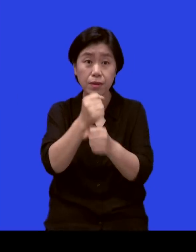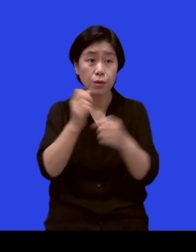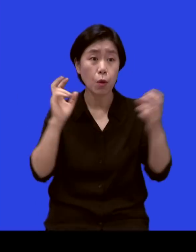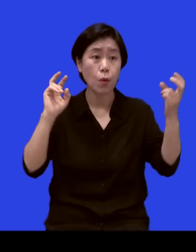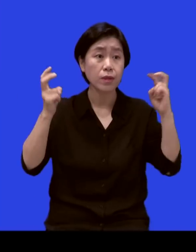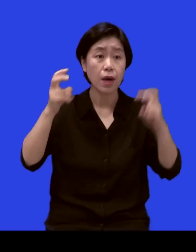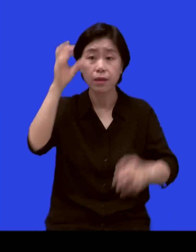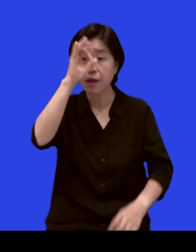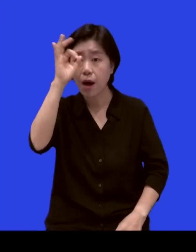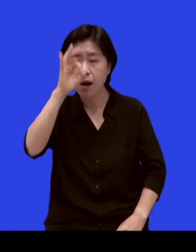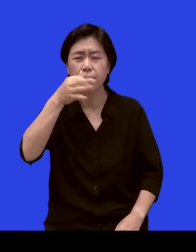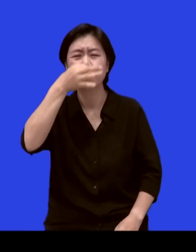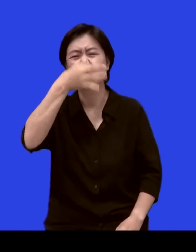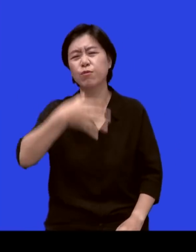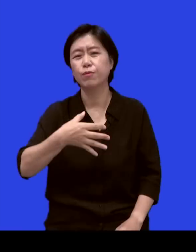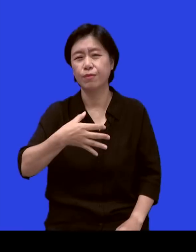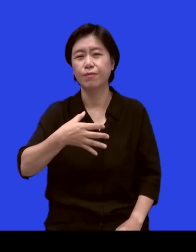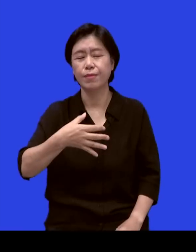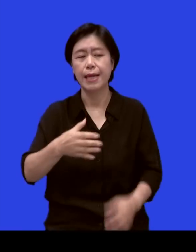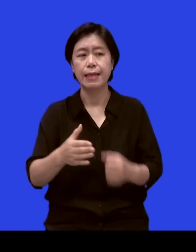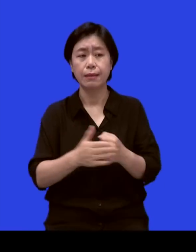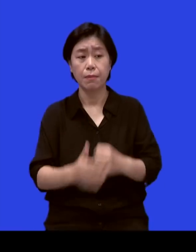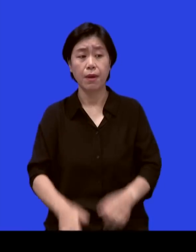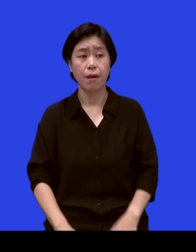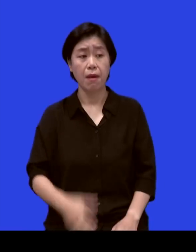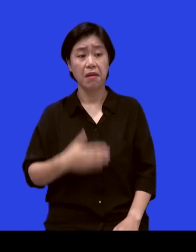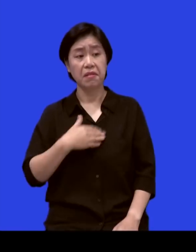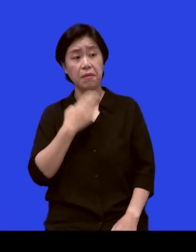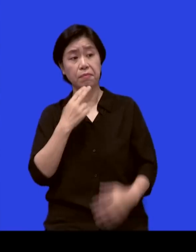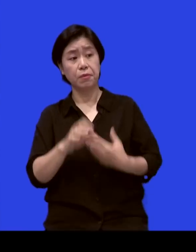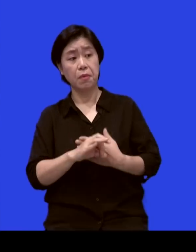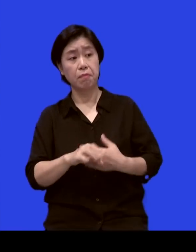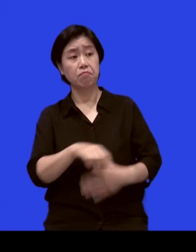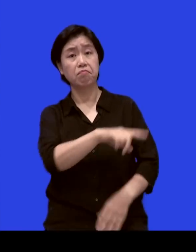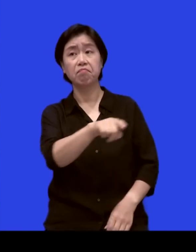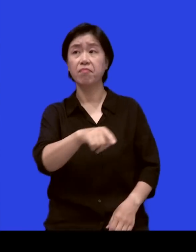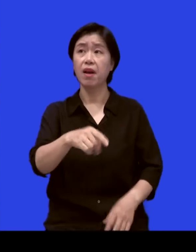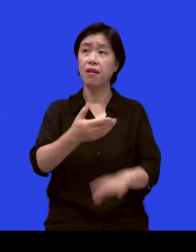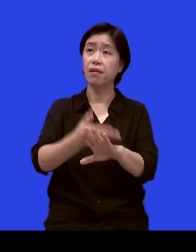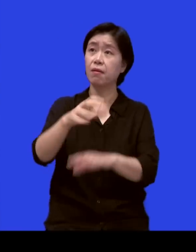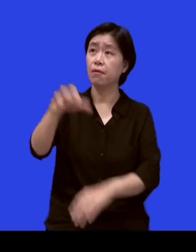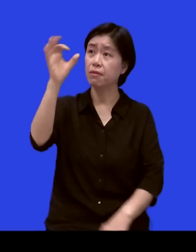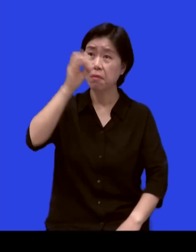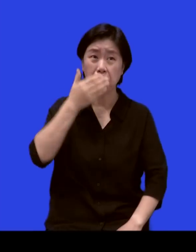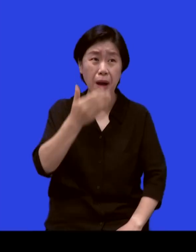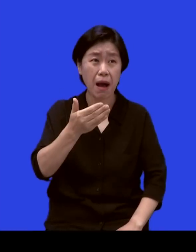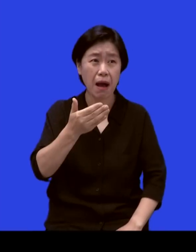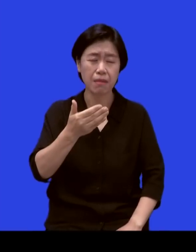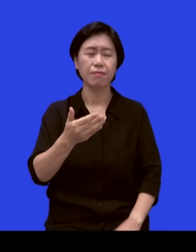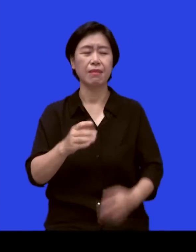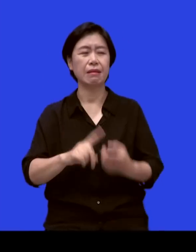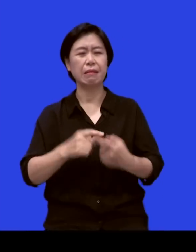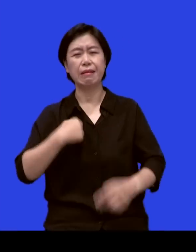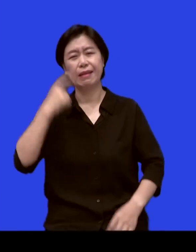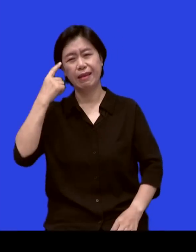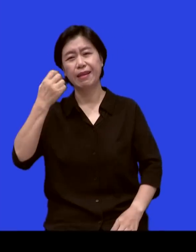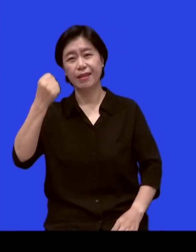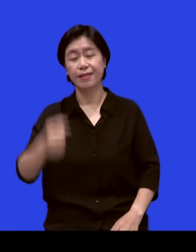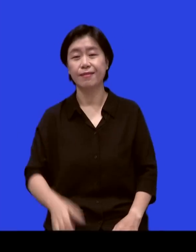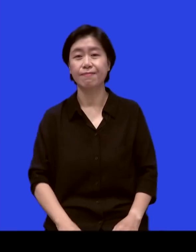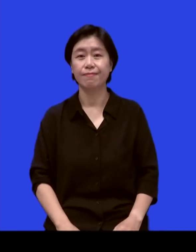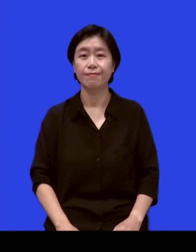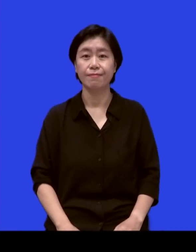거는 쉽지는 않았으니까 그냥 어떻게 보면 배포했죠 저도. 예. 근데 거기 그냥 그쪽에서도 제가